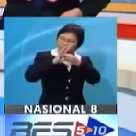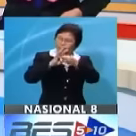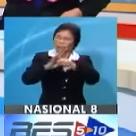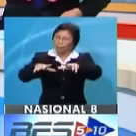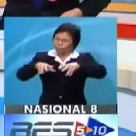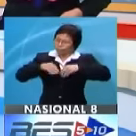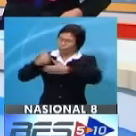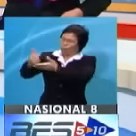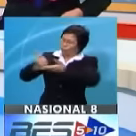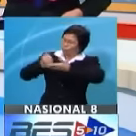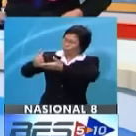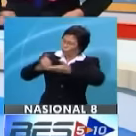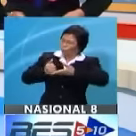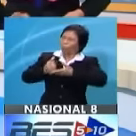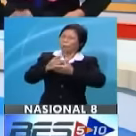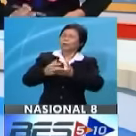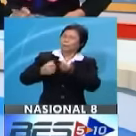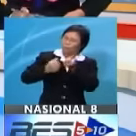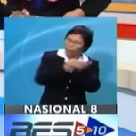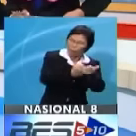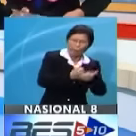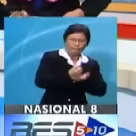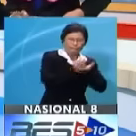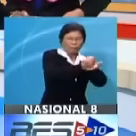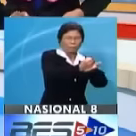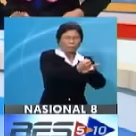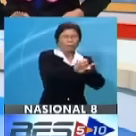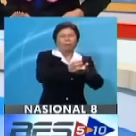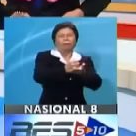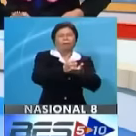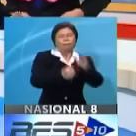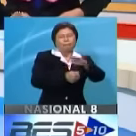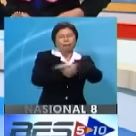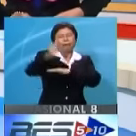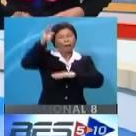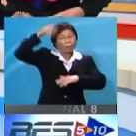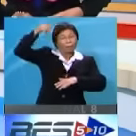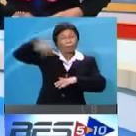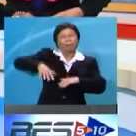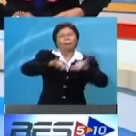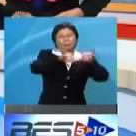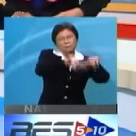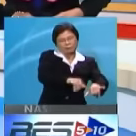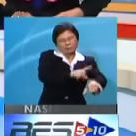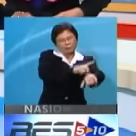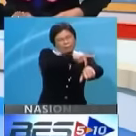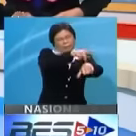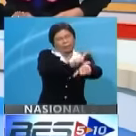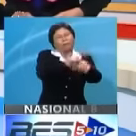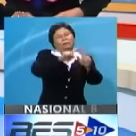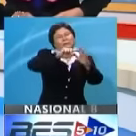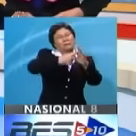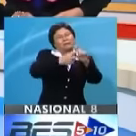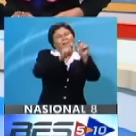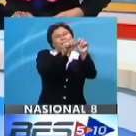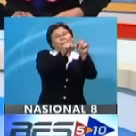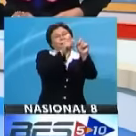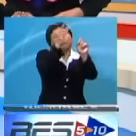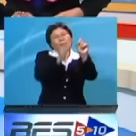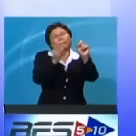bentuk bantuan serta sumbangan bagi membantu migran Rohingya yang terdampar di Langkawi sejak 11 Mei lepas.